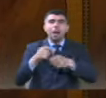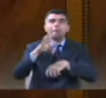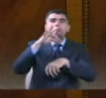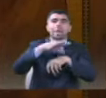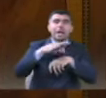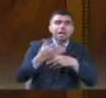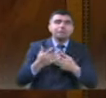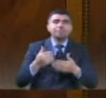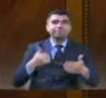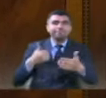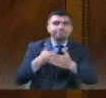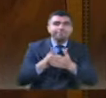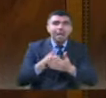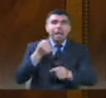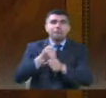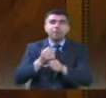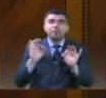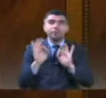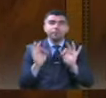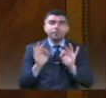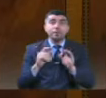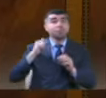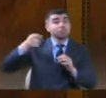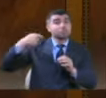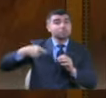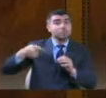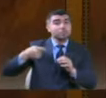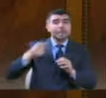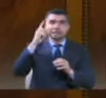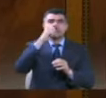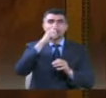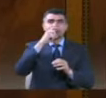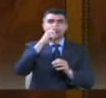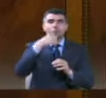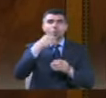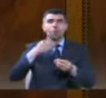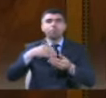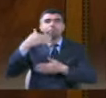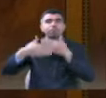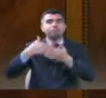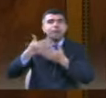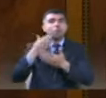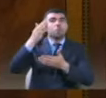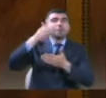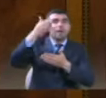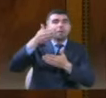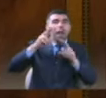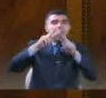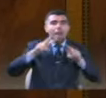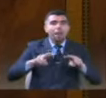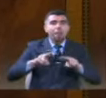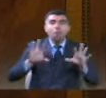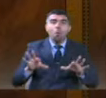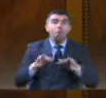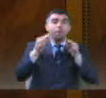مؤخرا. وبالرغم من أهمية هذه الالتزامات وكلفتها التي يعتبر مجرد الاقتصار على